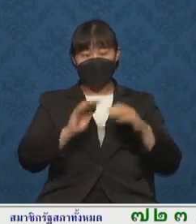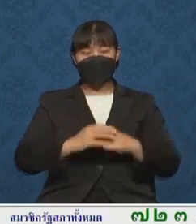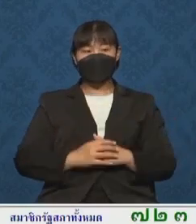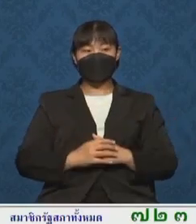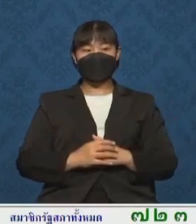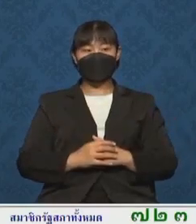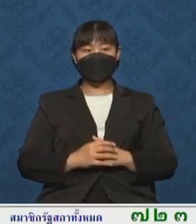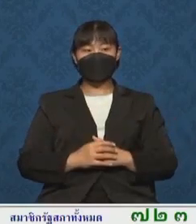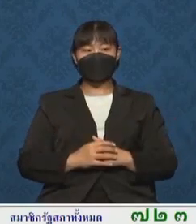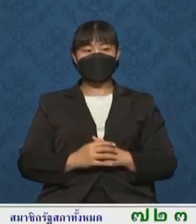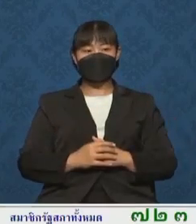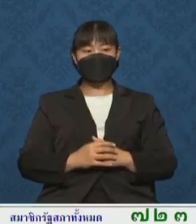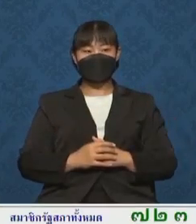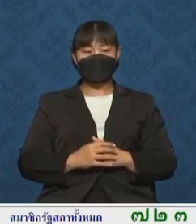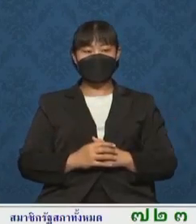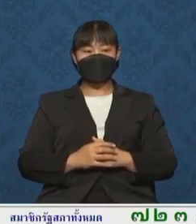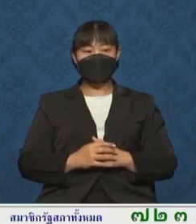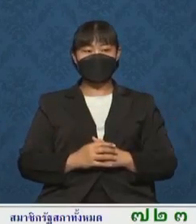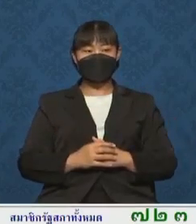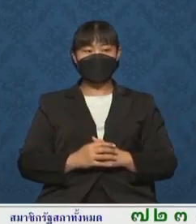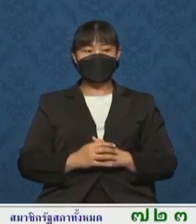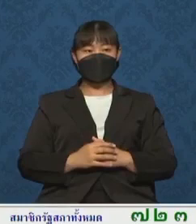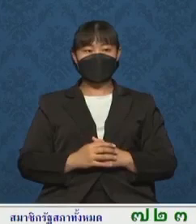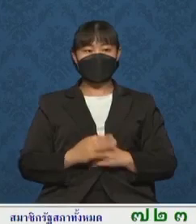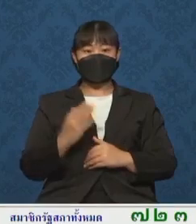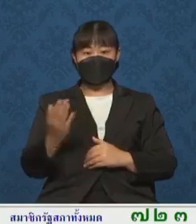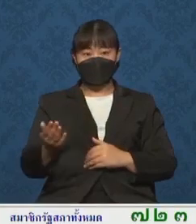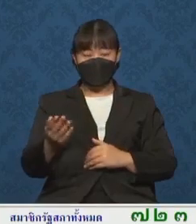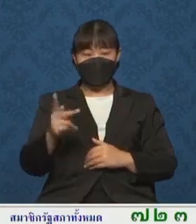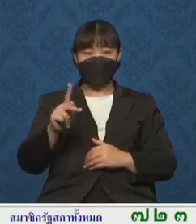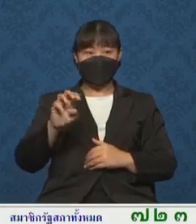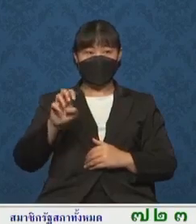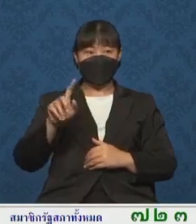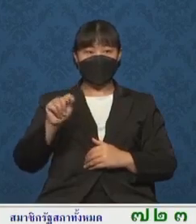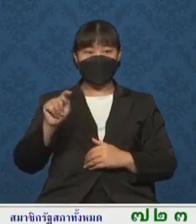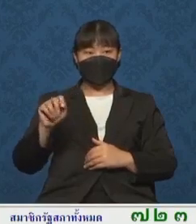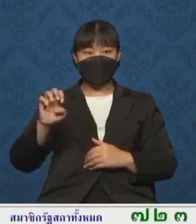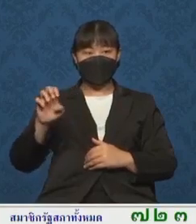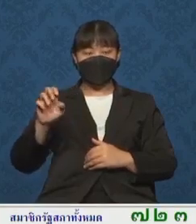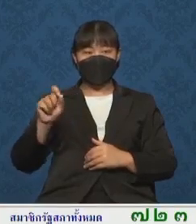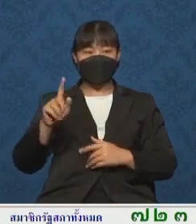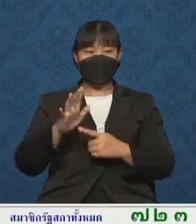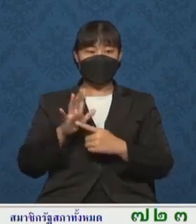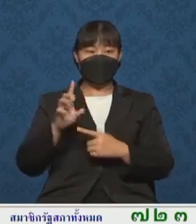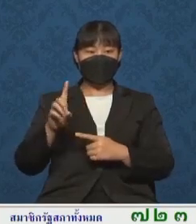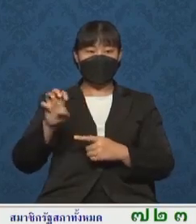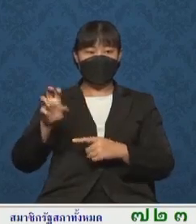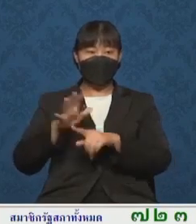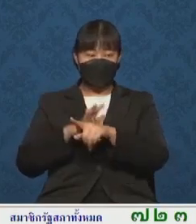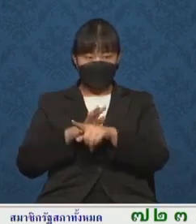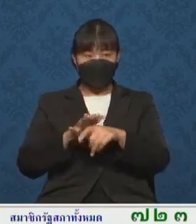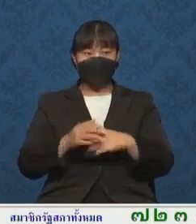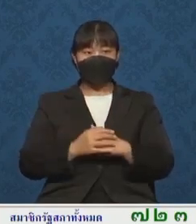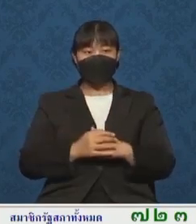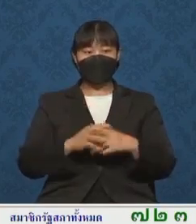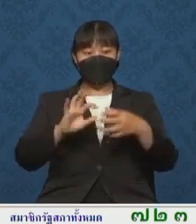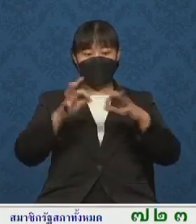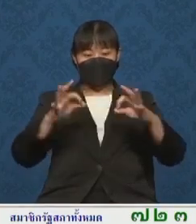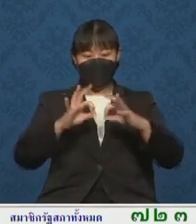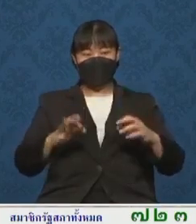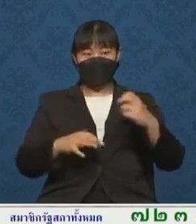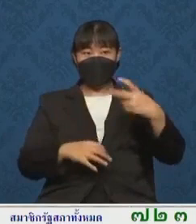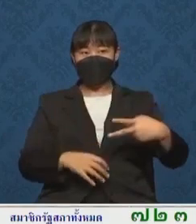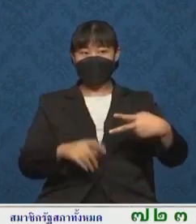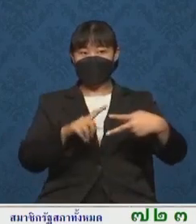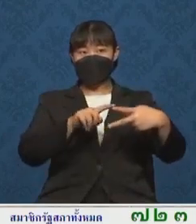วิ่งเฉยๆสอนกันเชิญท่านกิตติศักดิ์ยิ่งขึ้นแล้วสอนประโยคนั้นทั้งสองประโยคนะครับก็